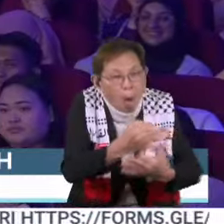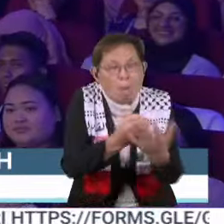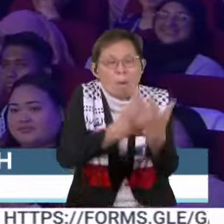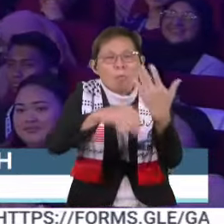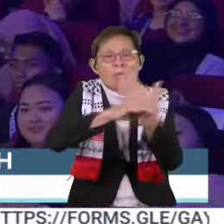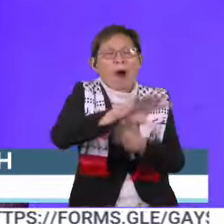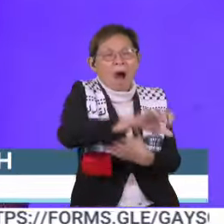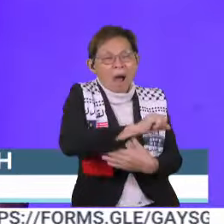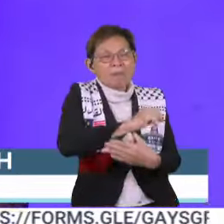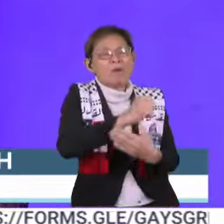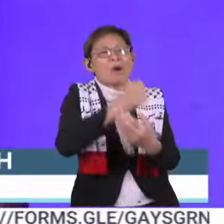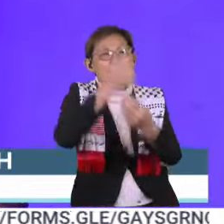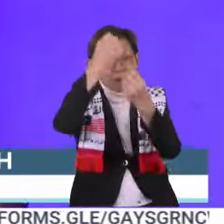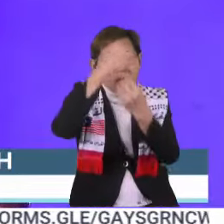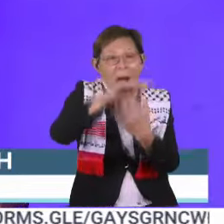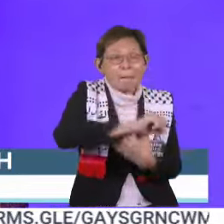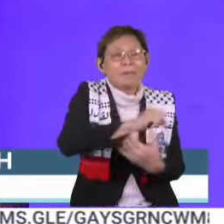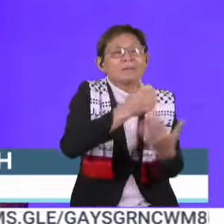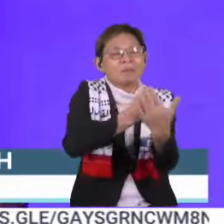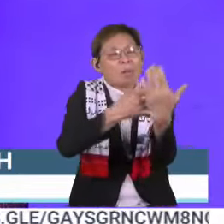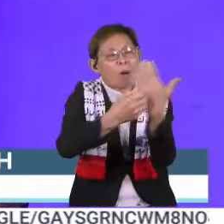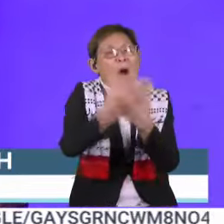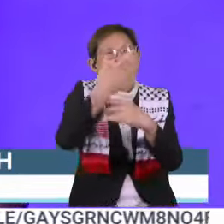dari media sosial untuk merumuskan sesuatu isu.